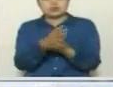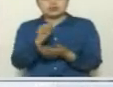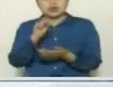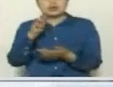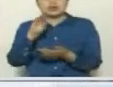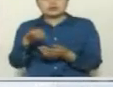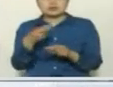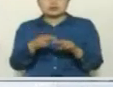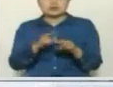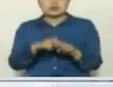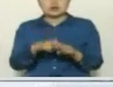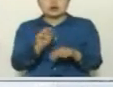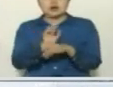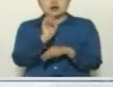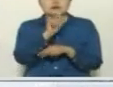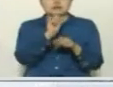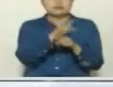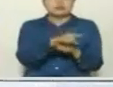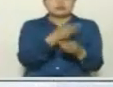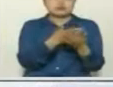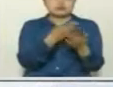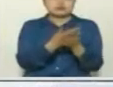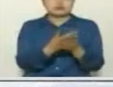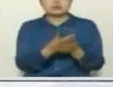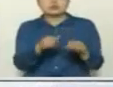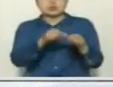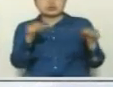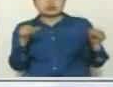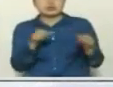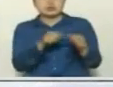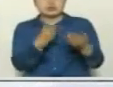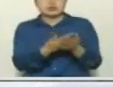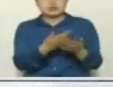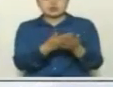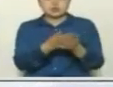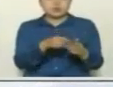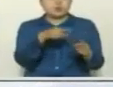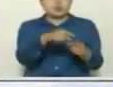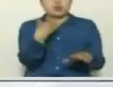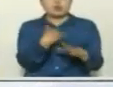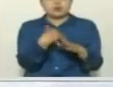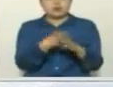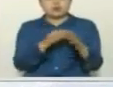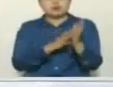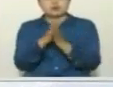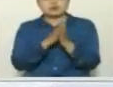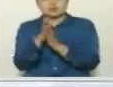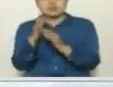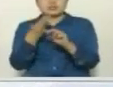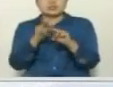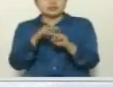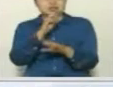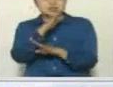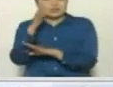ответили специалисты городского отдела жилищно-коммунального хозяйства. По их словам, для организации работы по озеленению Актау ежегодно